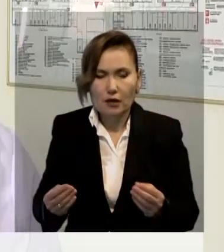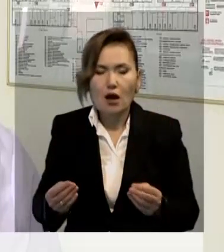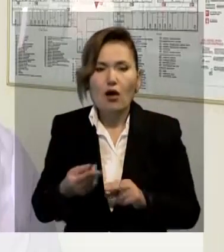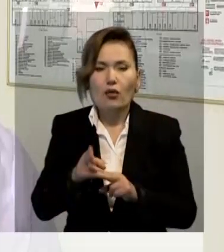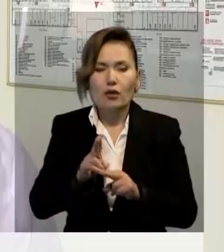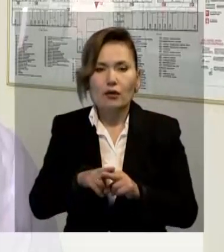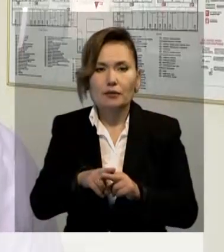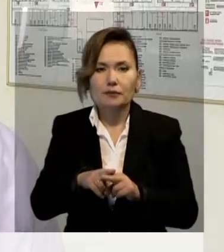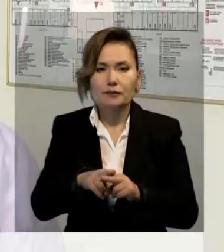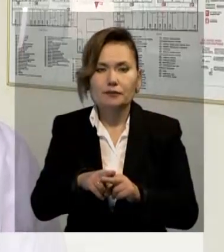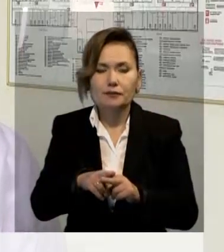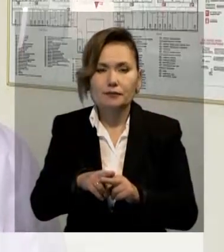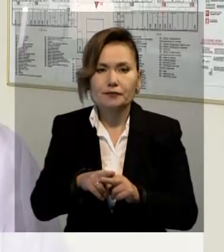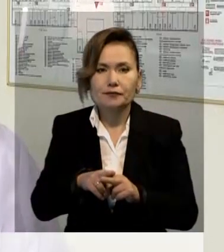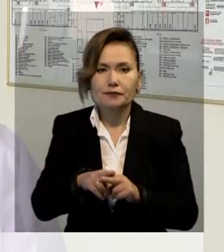Сол